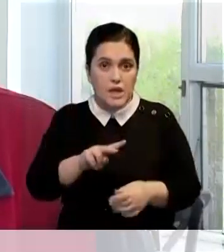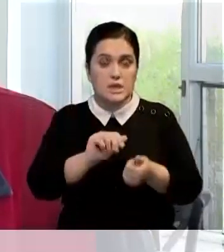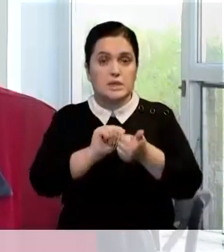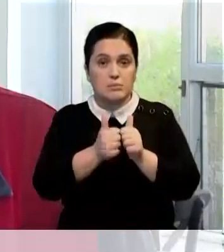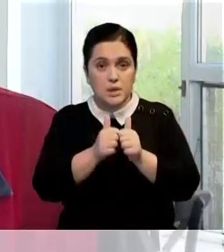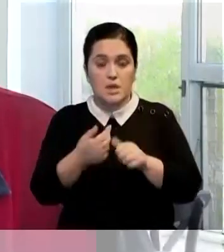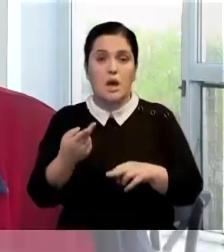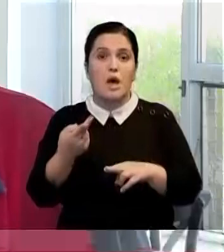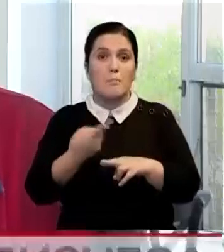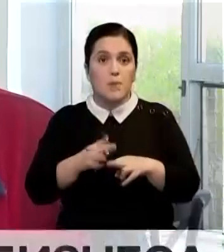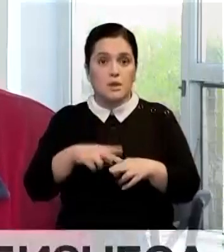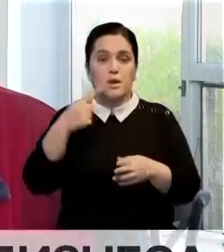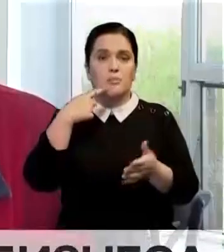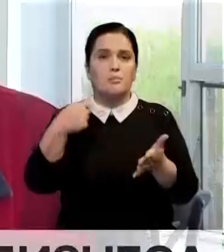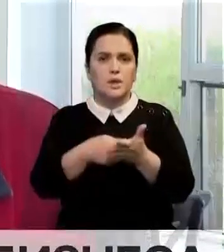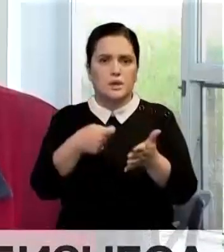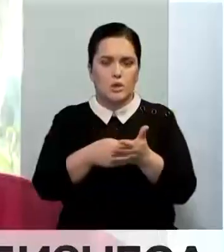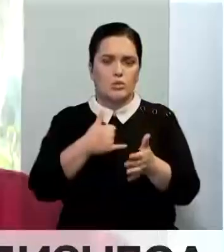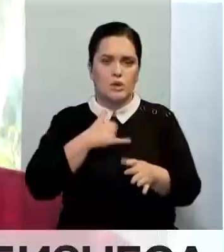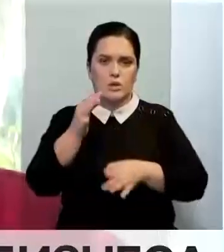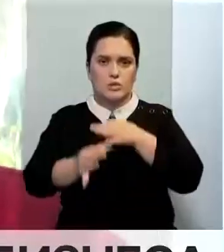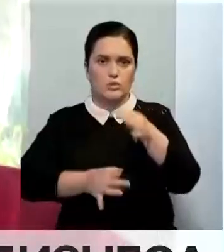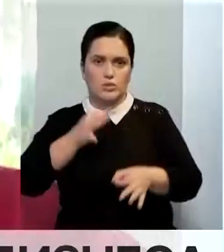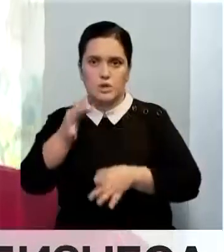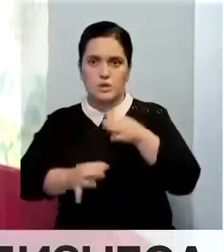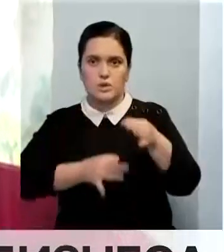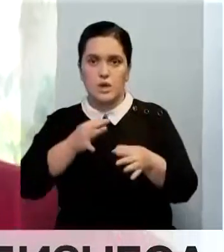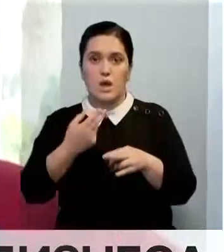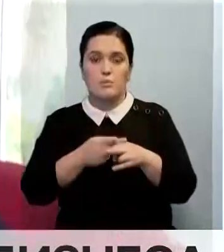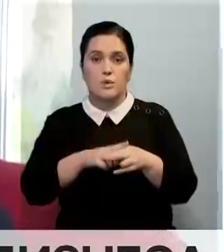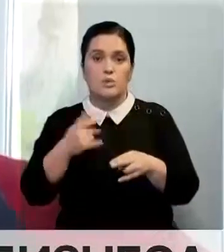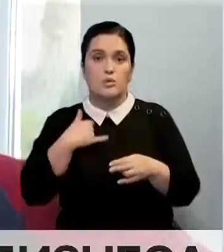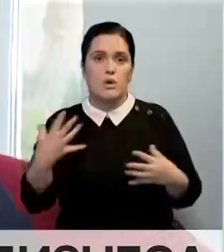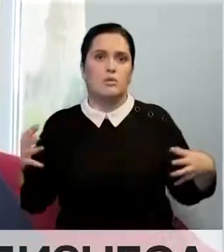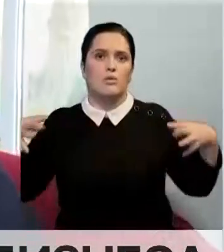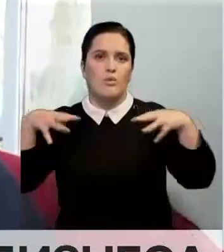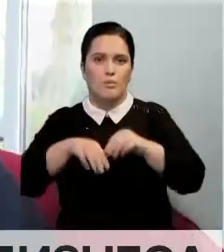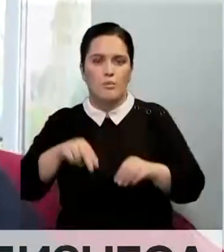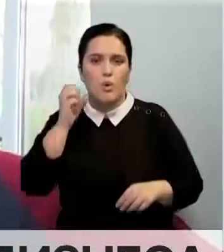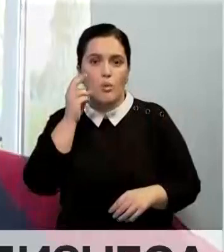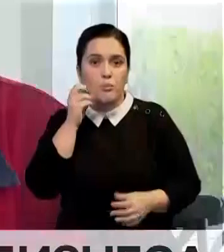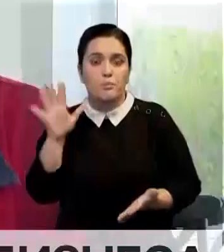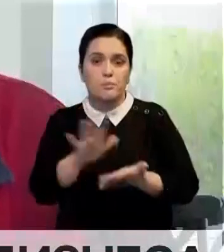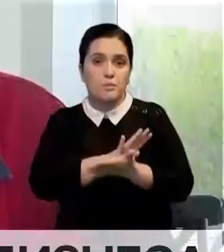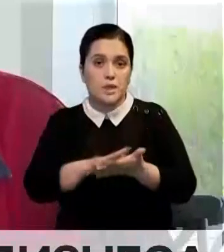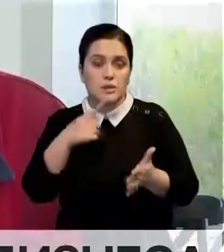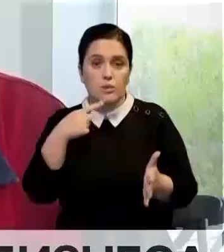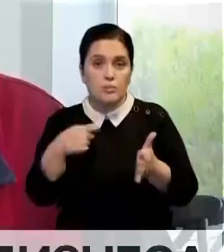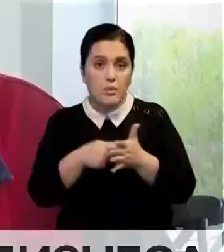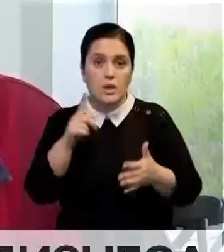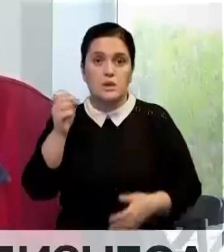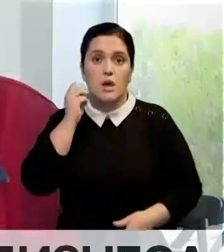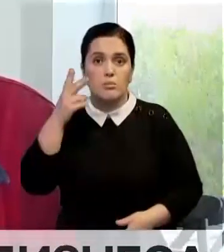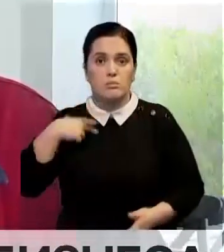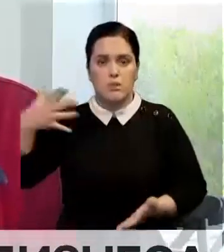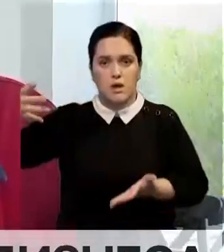поэтому питание у нас идет круглосуточное. Сейчас у нас идет комплексный обед, он идет бесплатный. За обед нам